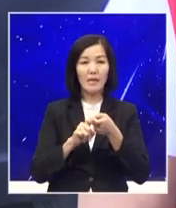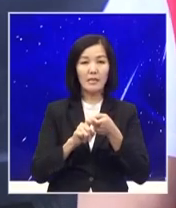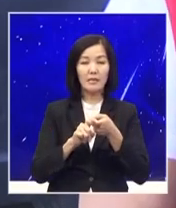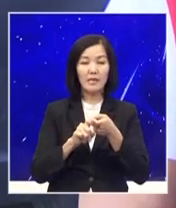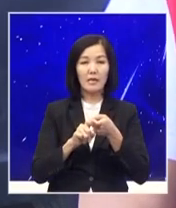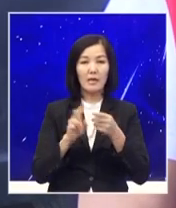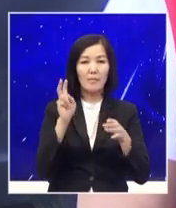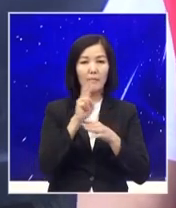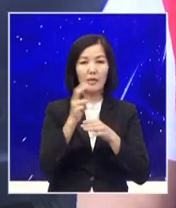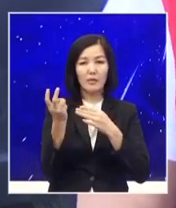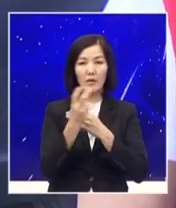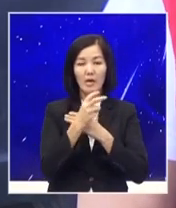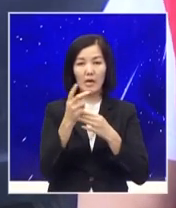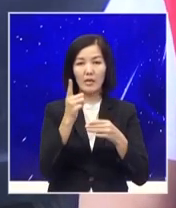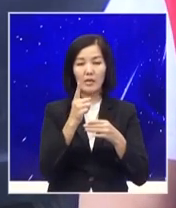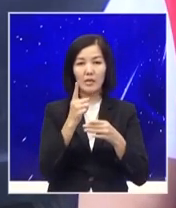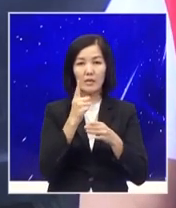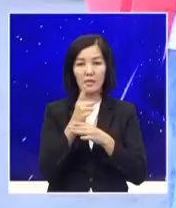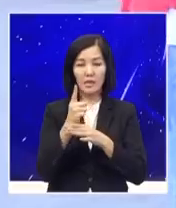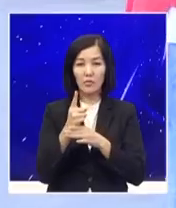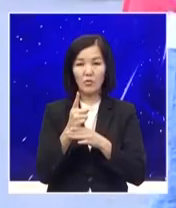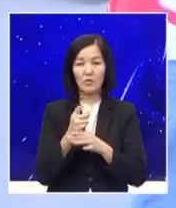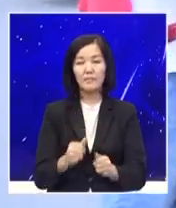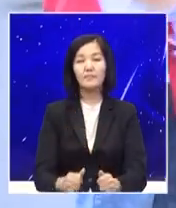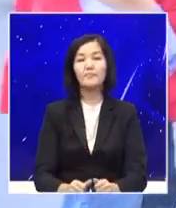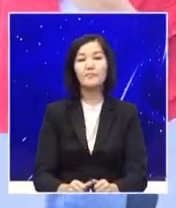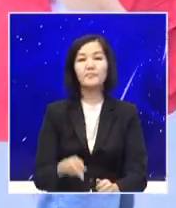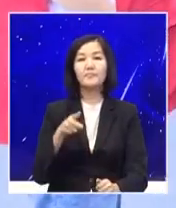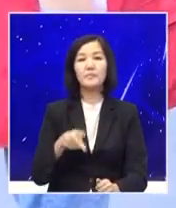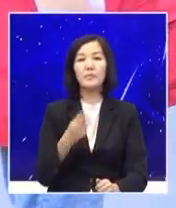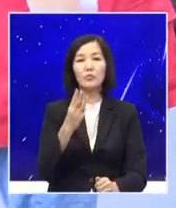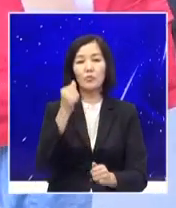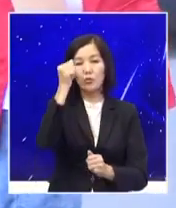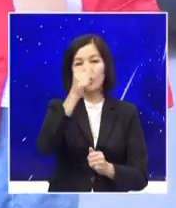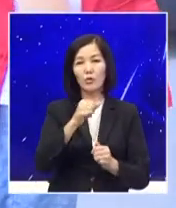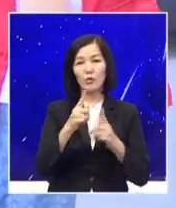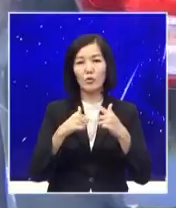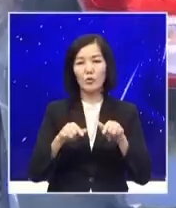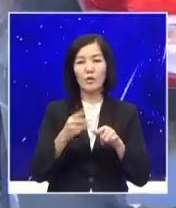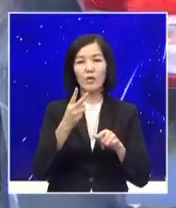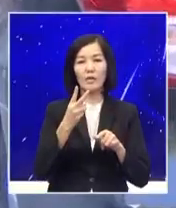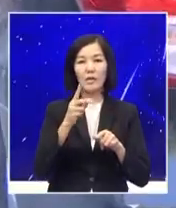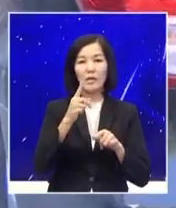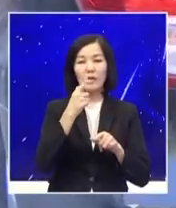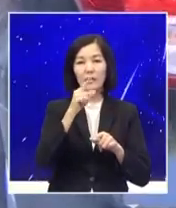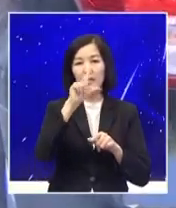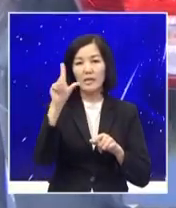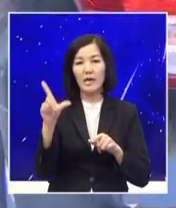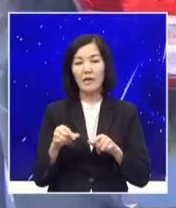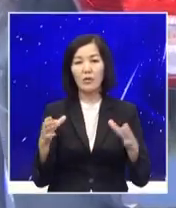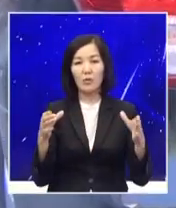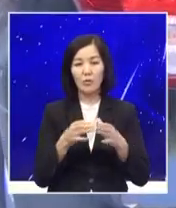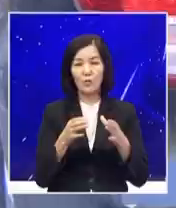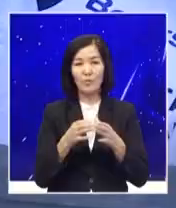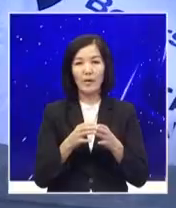туралы бағдарламасы бар, брошюра таратамыз бірге. 2003 жылы құрылған Қызылай ұйымы бүгінгі дейін мұқтаж жандарға қол ұшын созудан